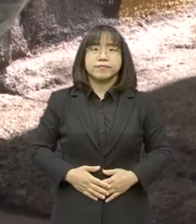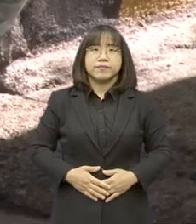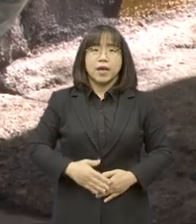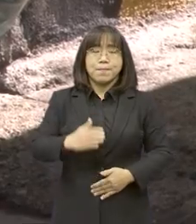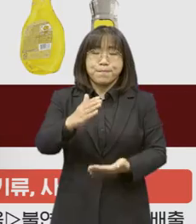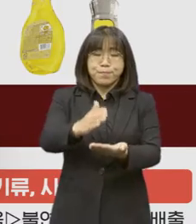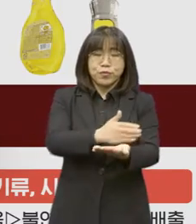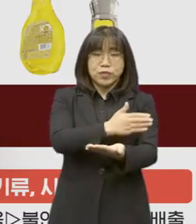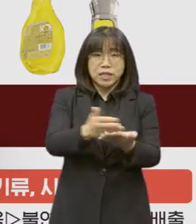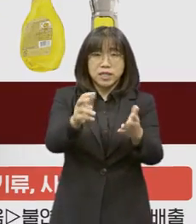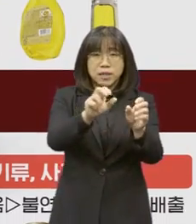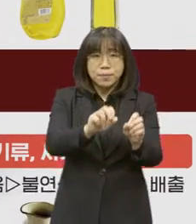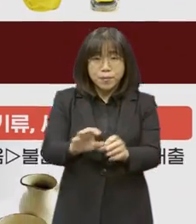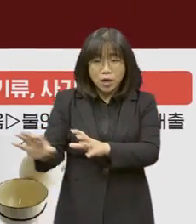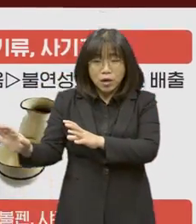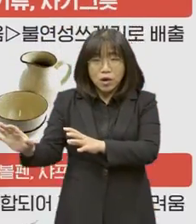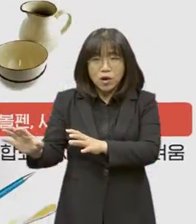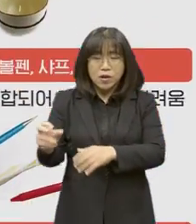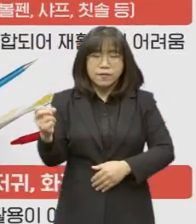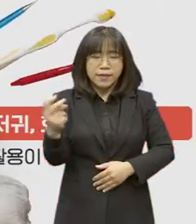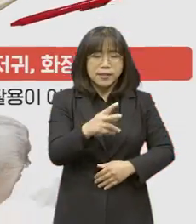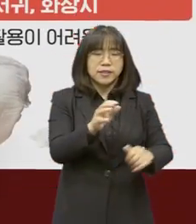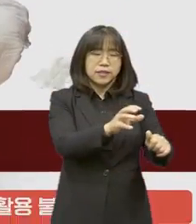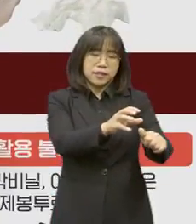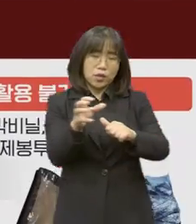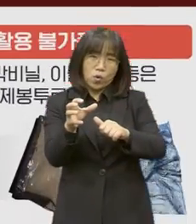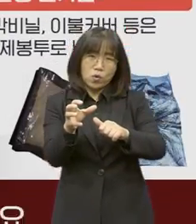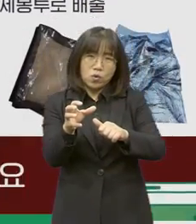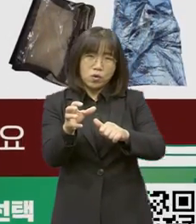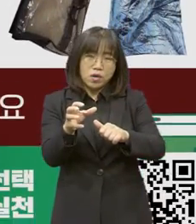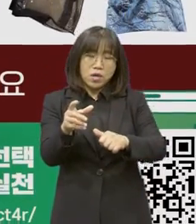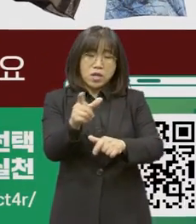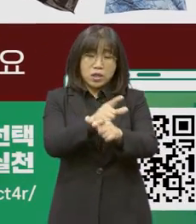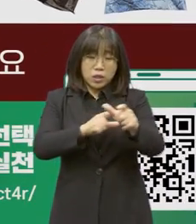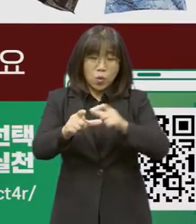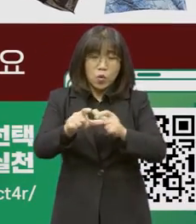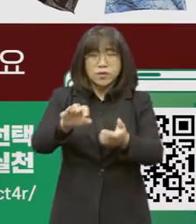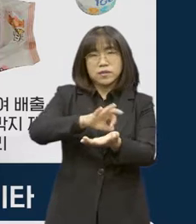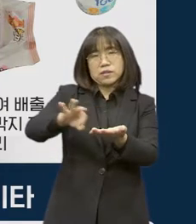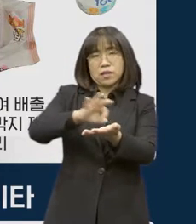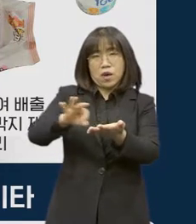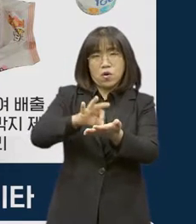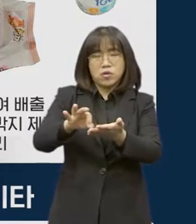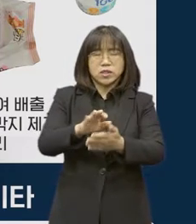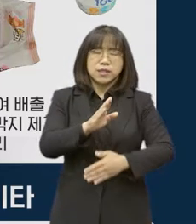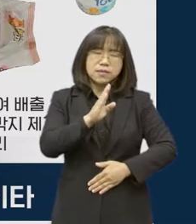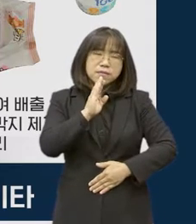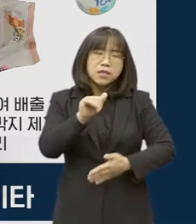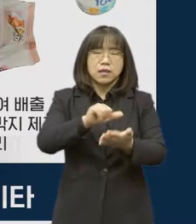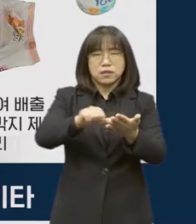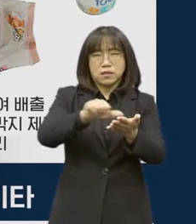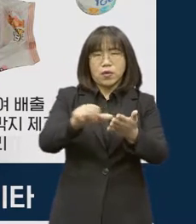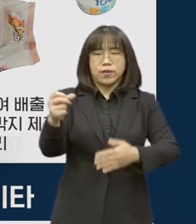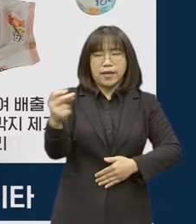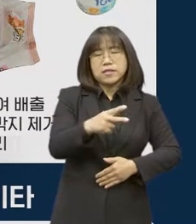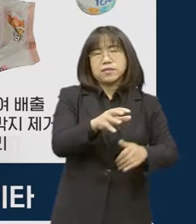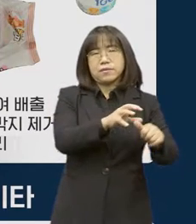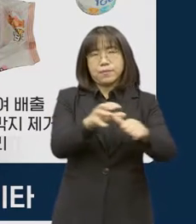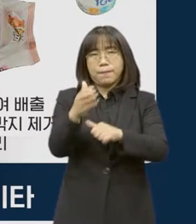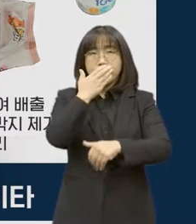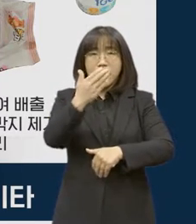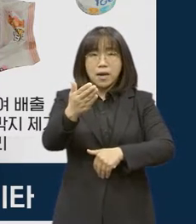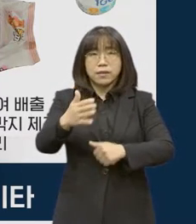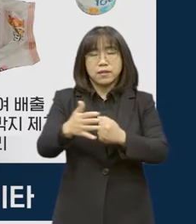합니다 이렇게 분리 배출한 쓰레기가 재활용이 될 재탄생 되는 것이야말로 진정한 자원재활용